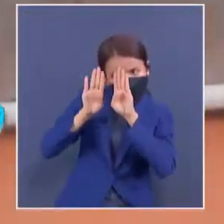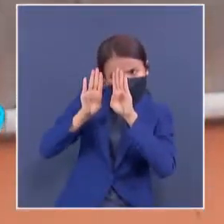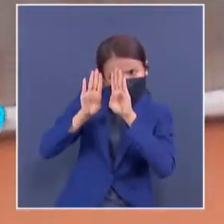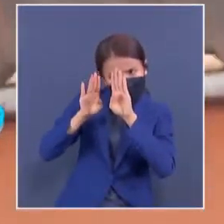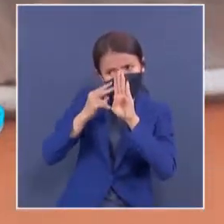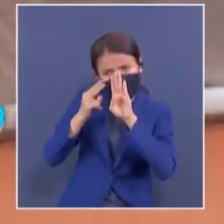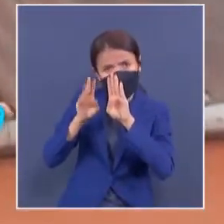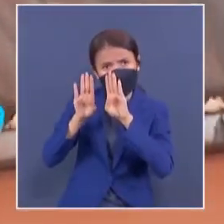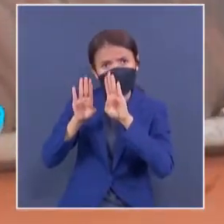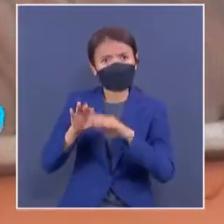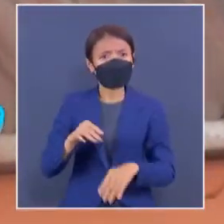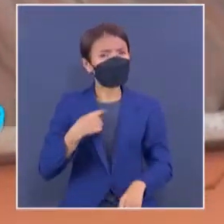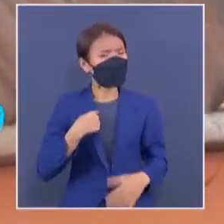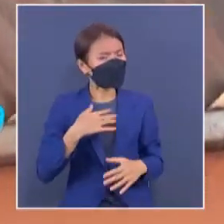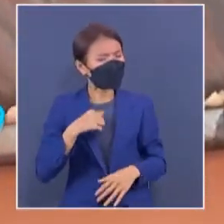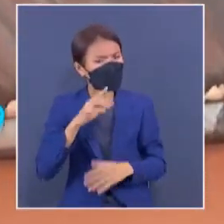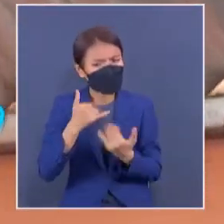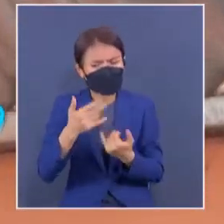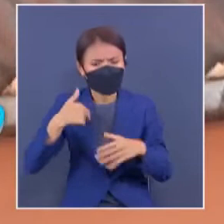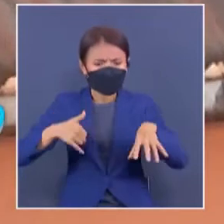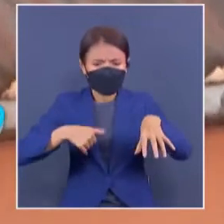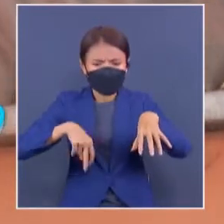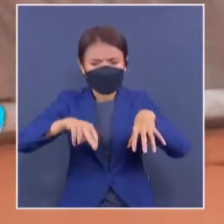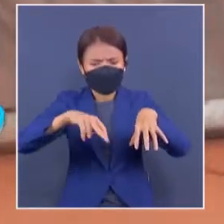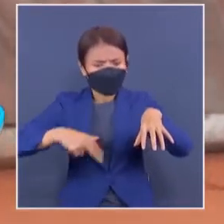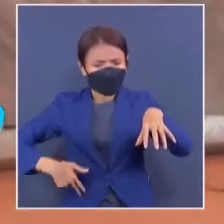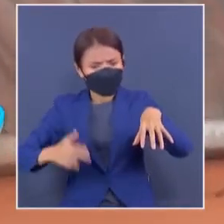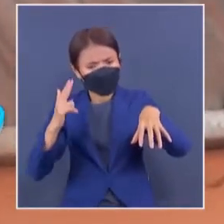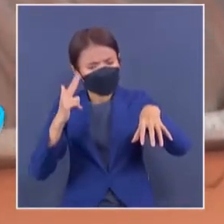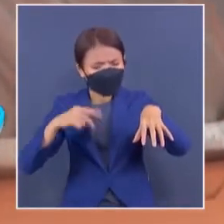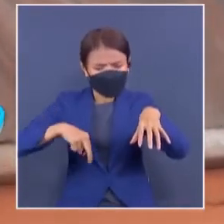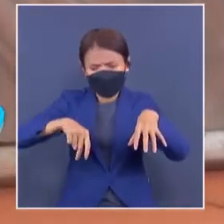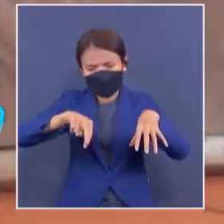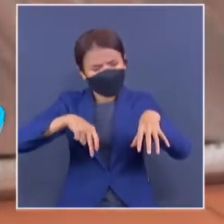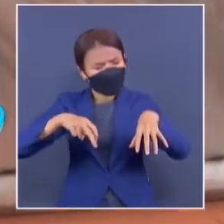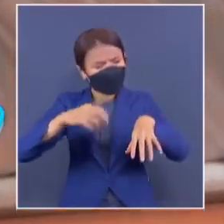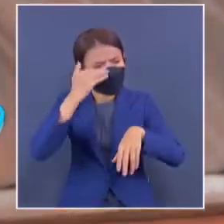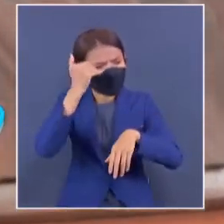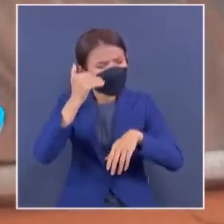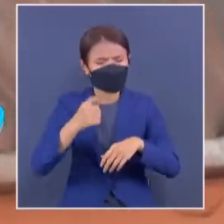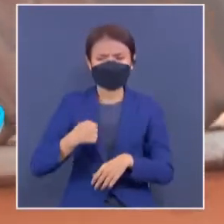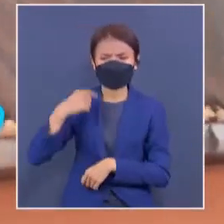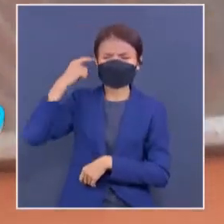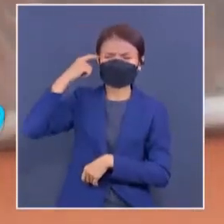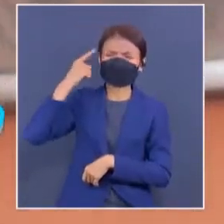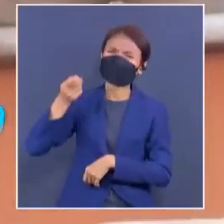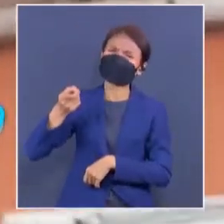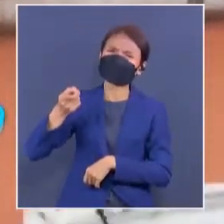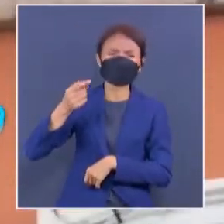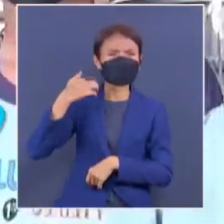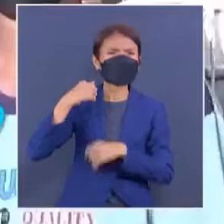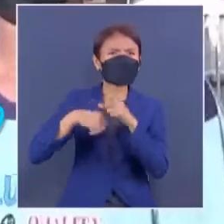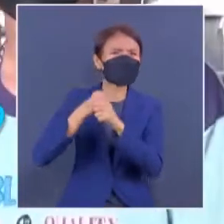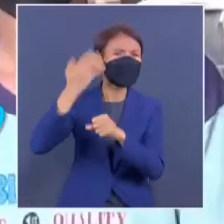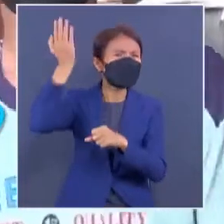านทำไร เป็นญาติกันด้วย เป็นญาติกันด้วยฮะ ครับ เขาบอกว่าสาเหตุอาจจะเป็นไปได้ว่าน่าจะคาใจเรื่องที่เคยทะเลาะวิวาทกันเมื่อหลายปีก่อน